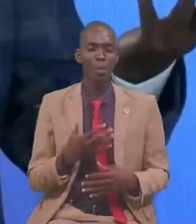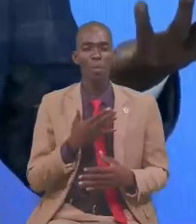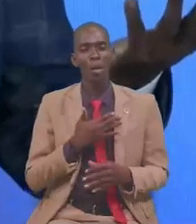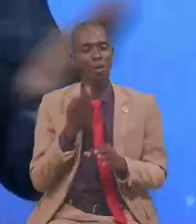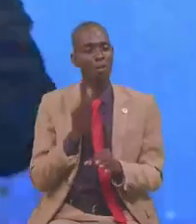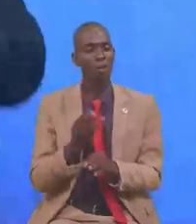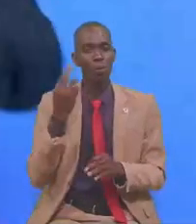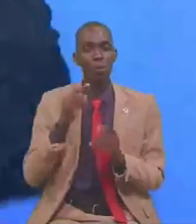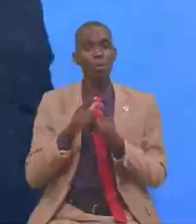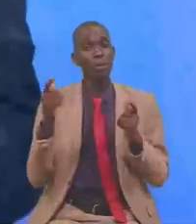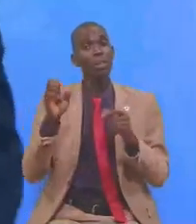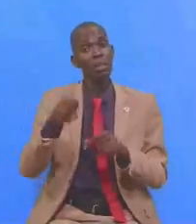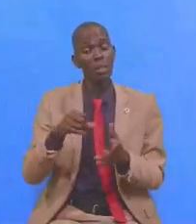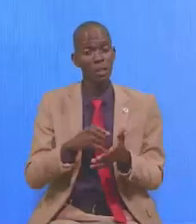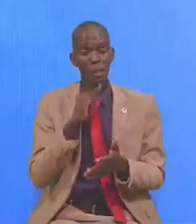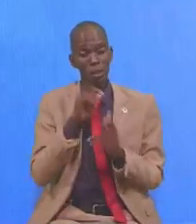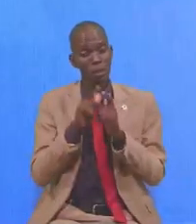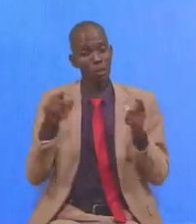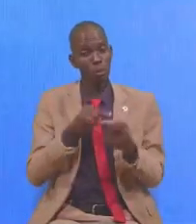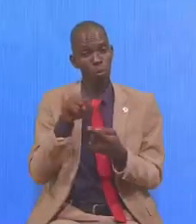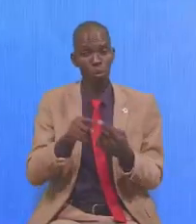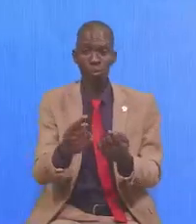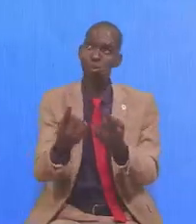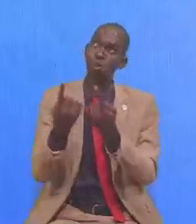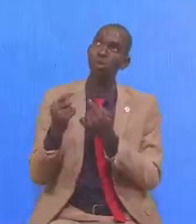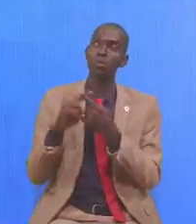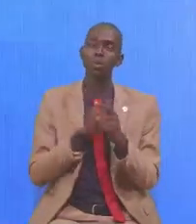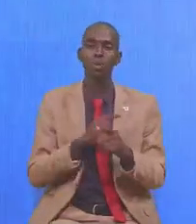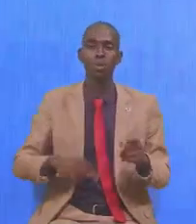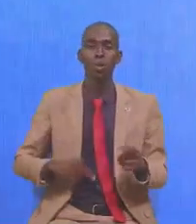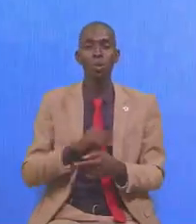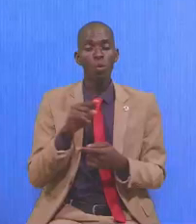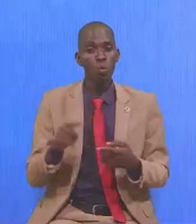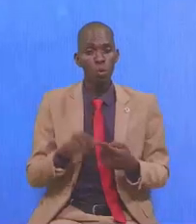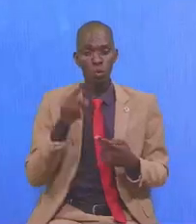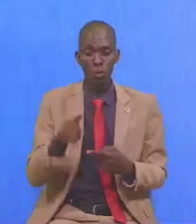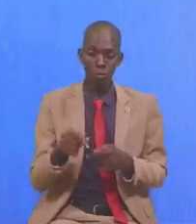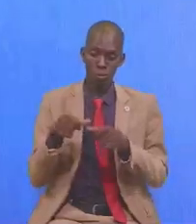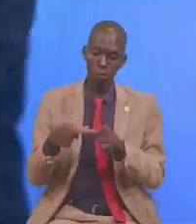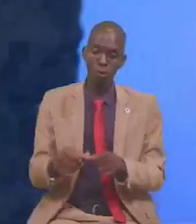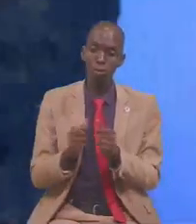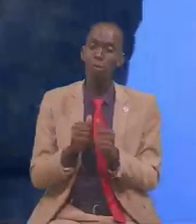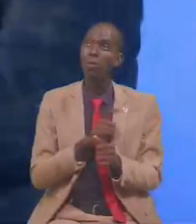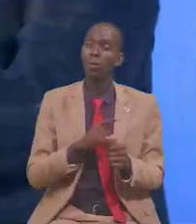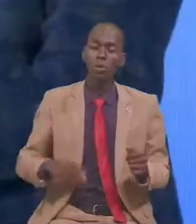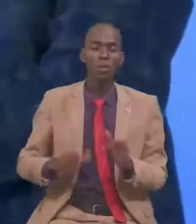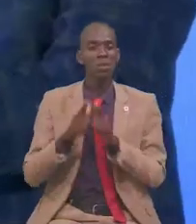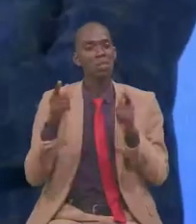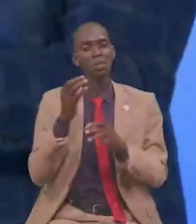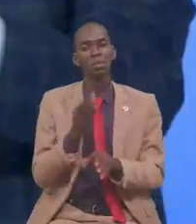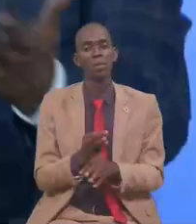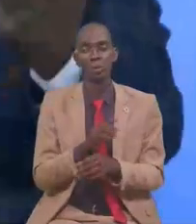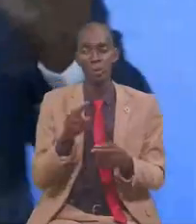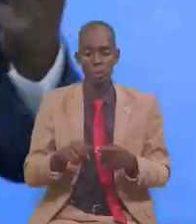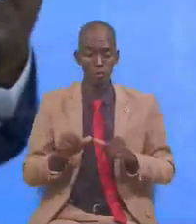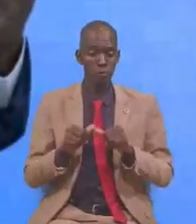foi soit grande. Oui, c'est grand. Quand tu viens, c'est une grande foi. Quand tu restes, c'est une grande foi. Quand tu demeures,